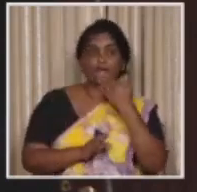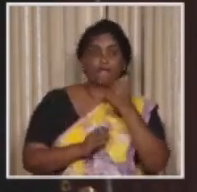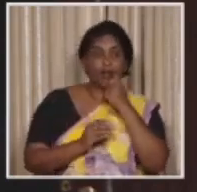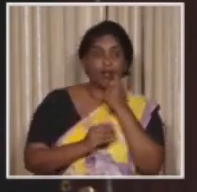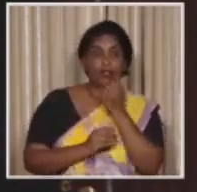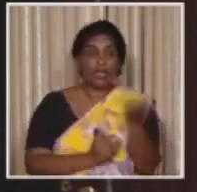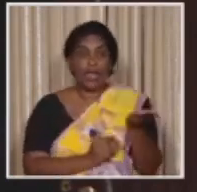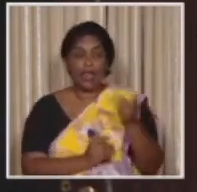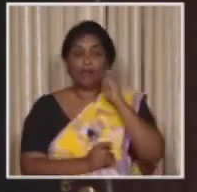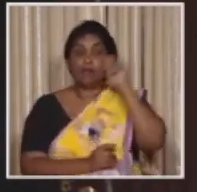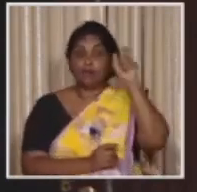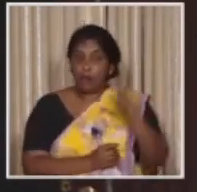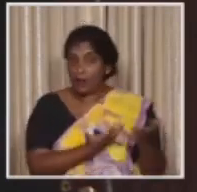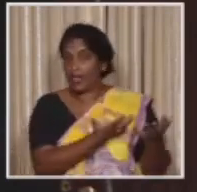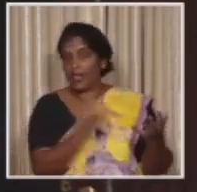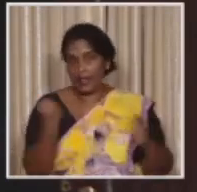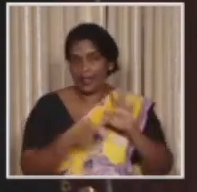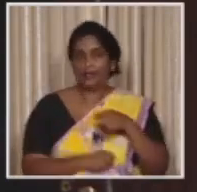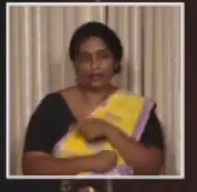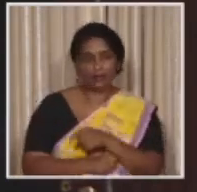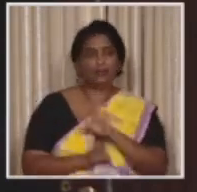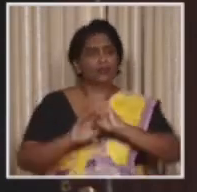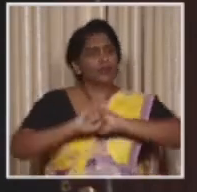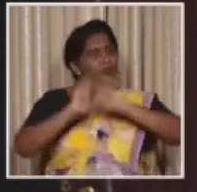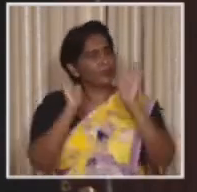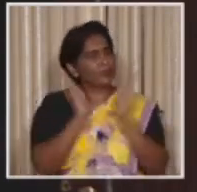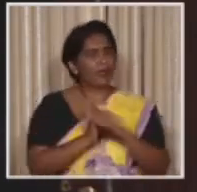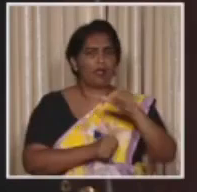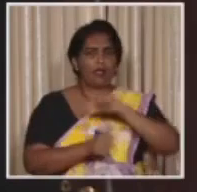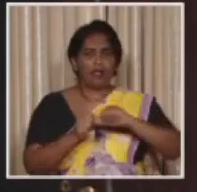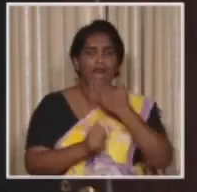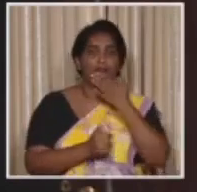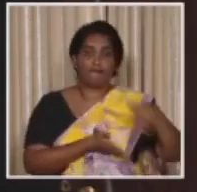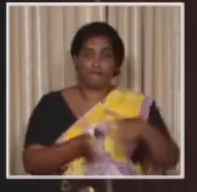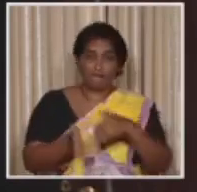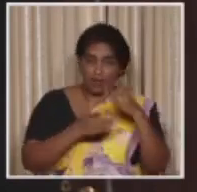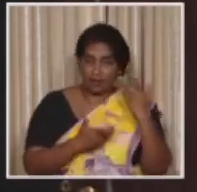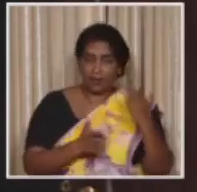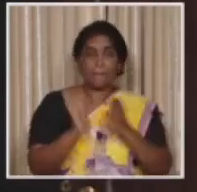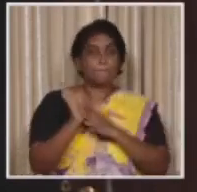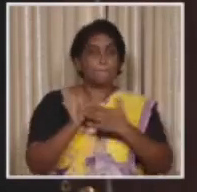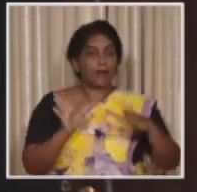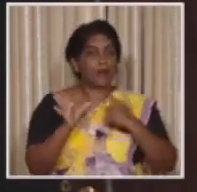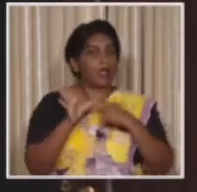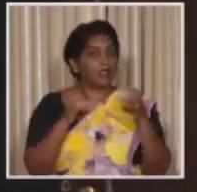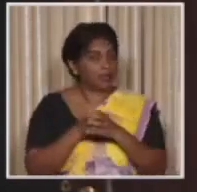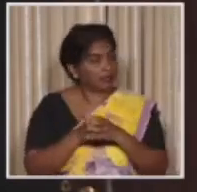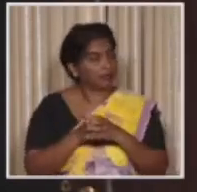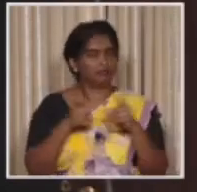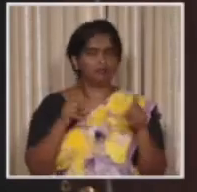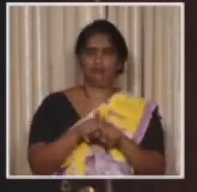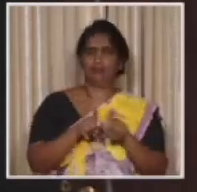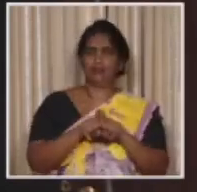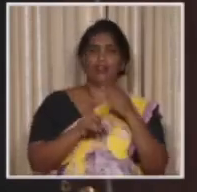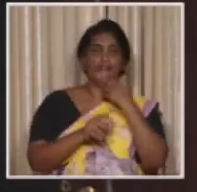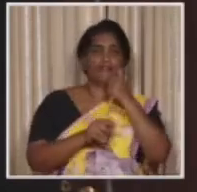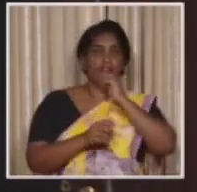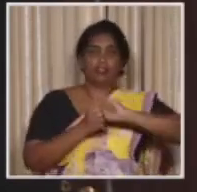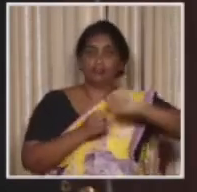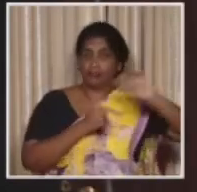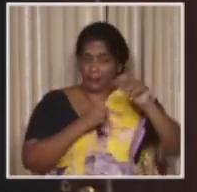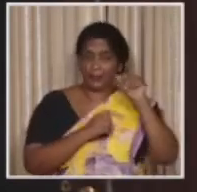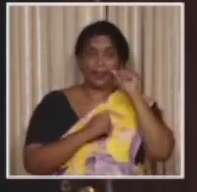ඉල්ලන පුජ්‍යලයා. ඒ වගේම තමයි සියලු ආයතනවලට වාරිමාර්ගයට මහවැලි අධිකාරියට ඒ වගේම ජල